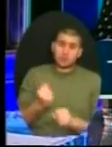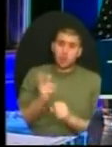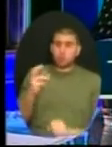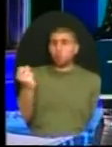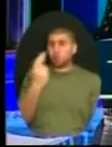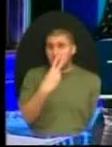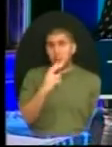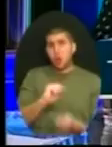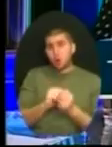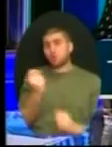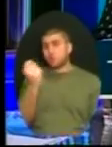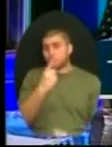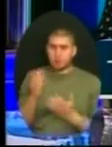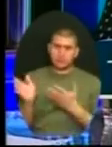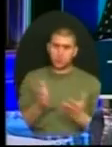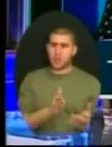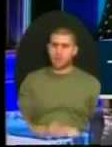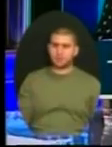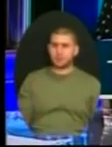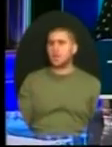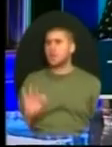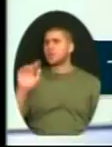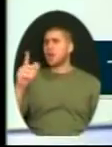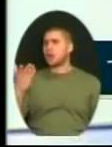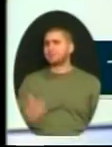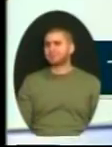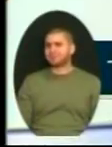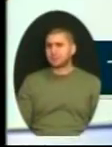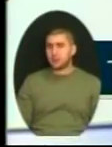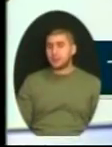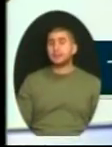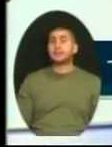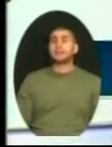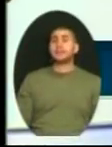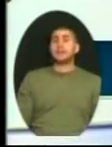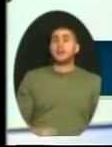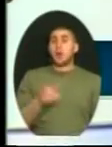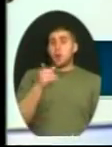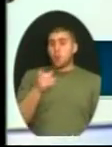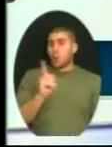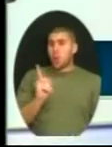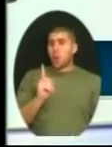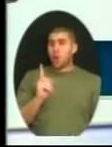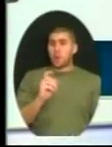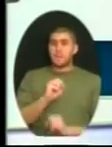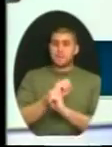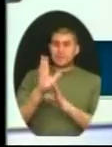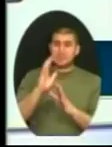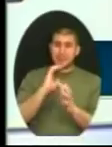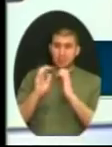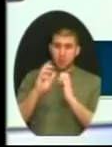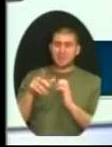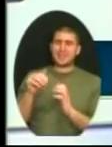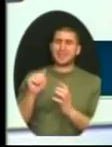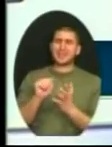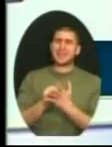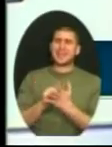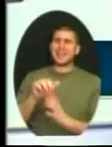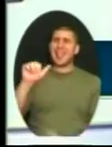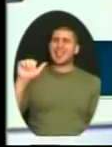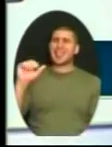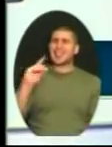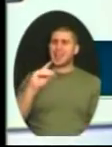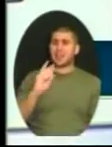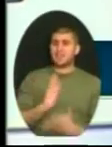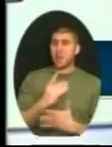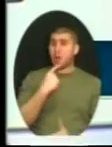בעוד שבועיים או שבוע בצורה מסודרת. טל. זה שהוא לא יצא לתקשורת אצל אילנה דיין, גם מבחינת